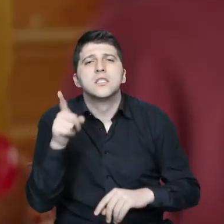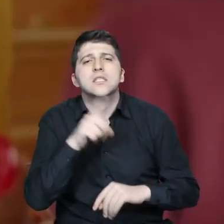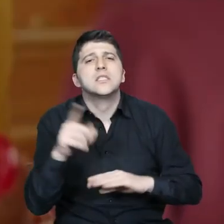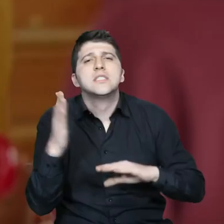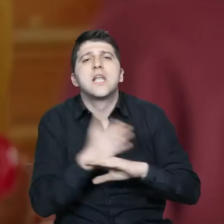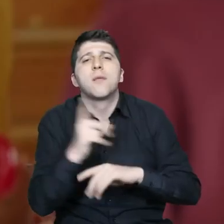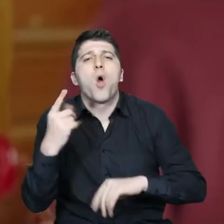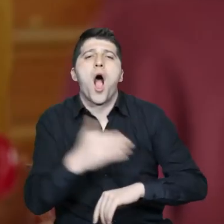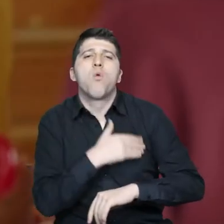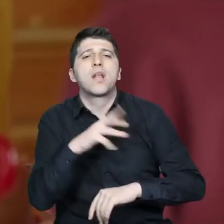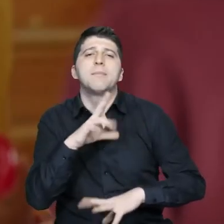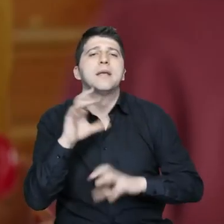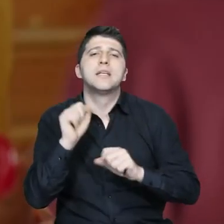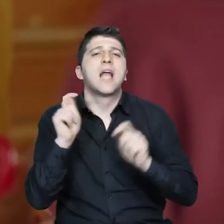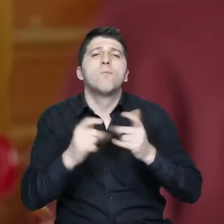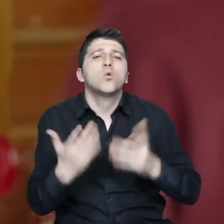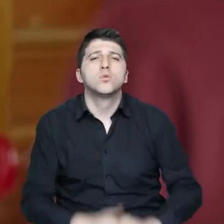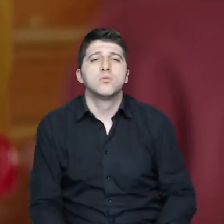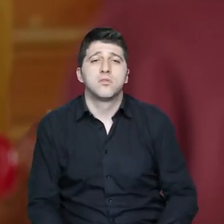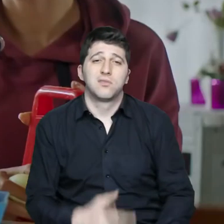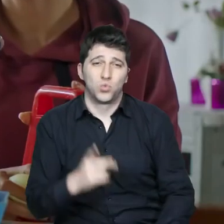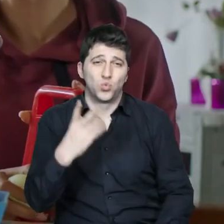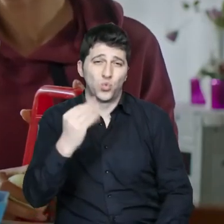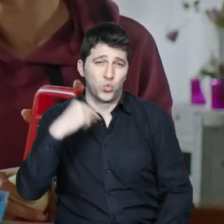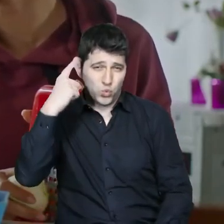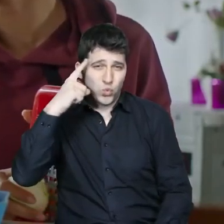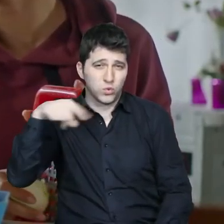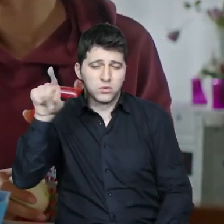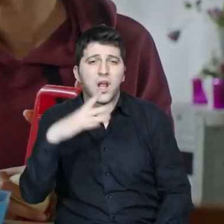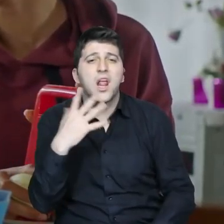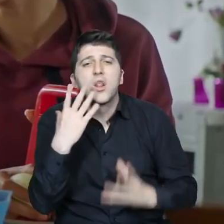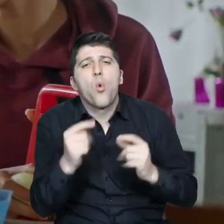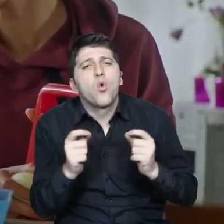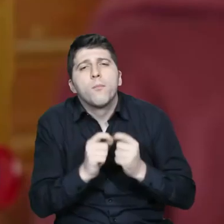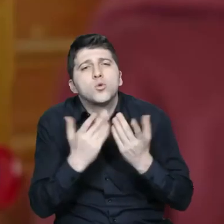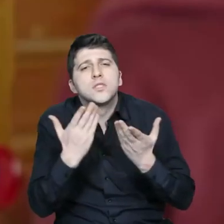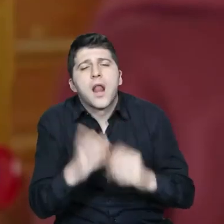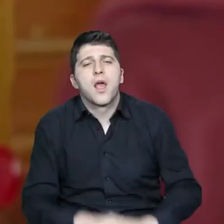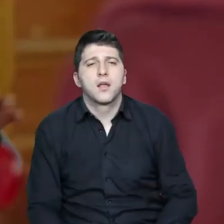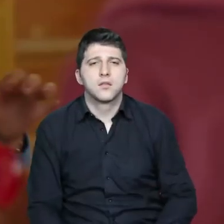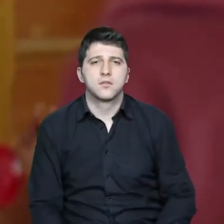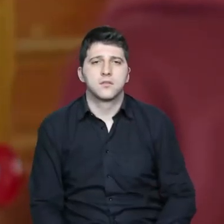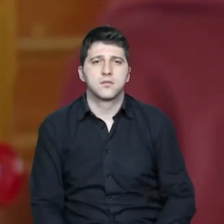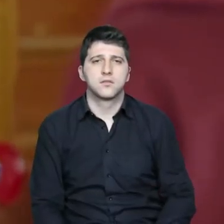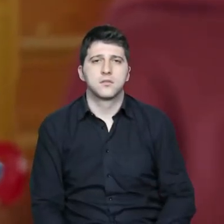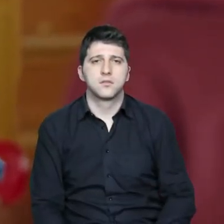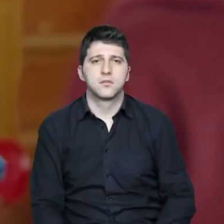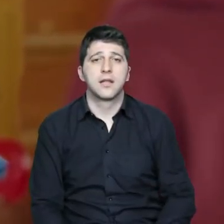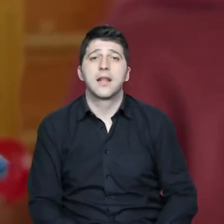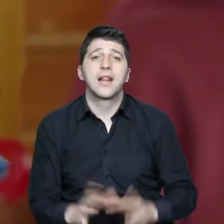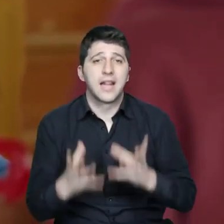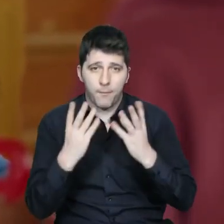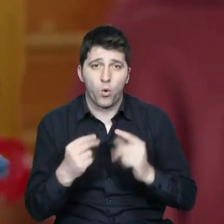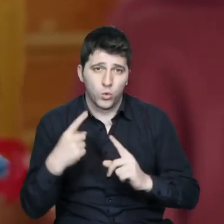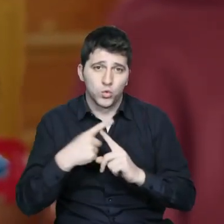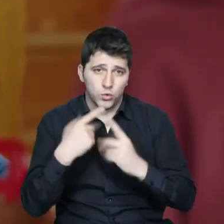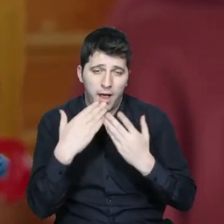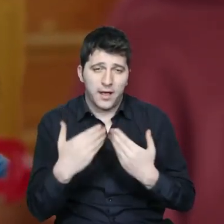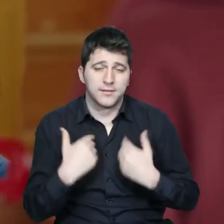bunların avukatına soydunuz ki? Sanki çok umunuzdalar. Ne oluyor Burcu bacım sana ha? Ne mi oluyor